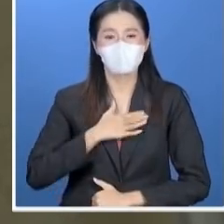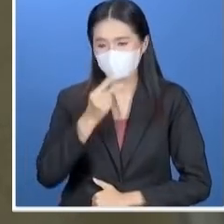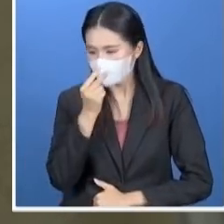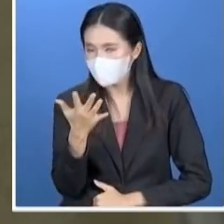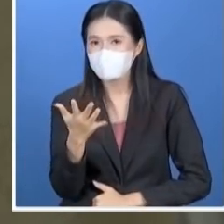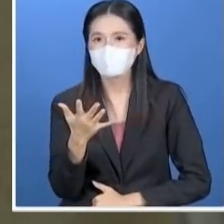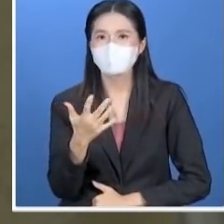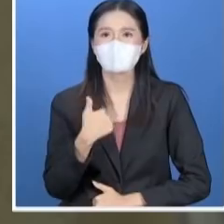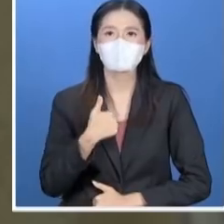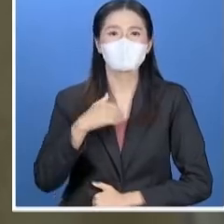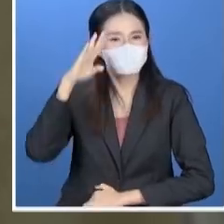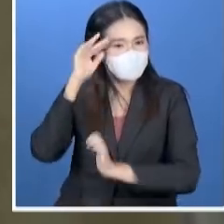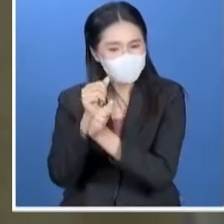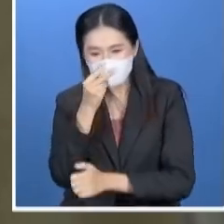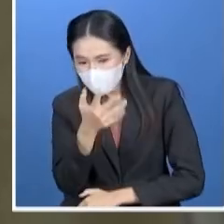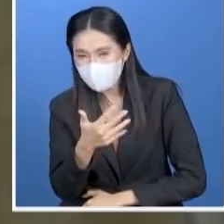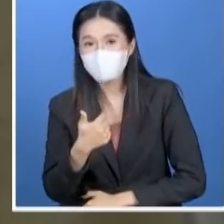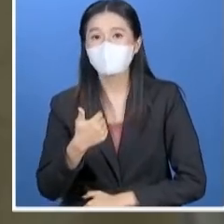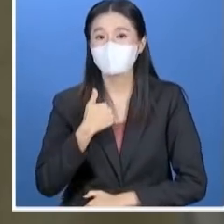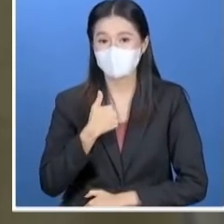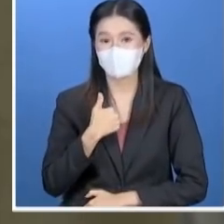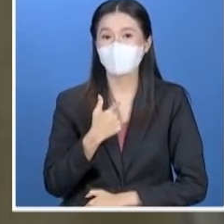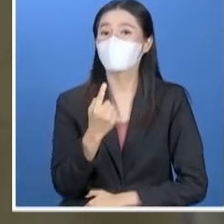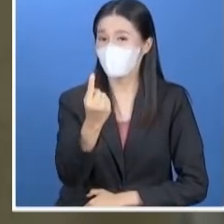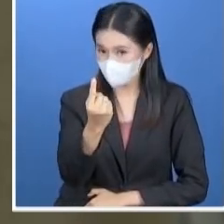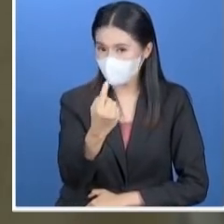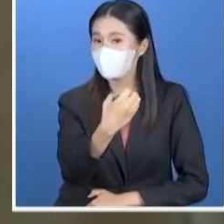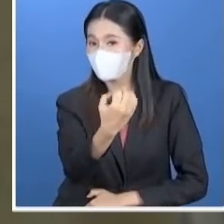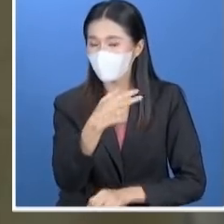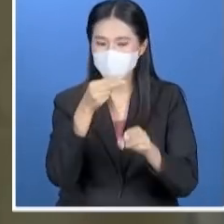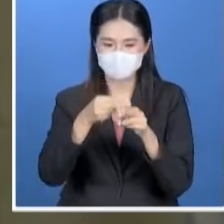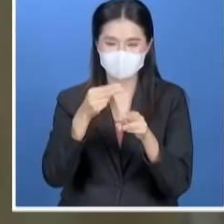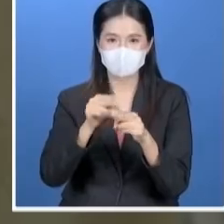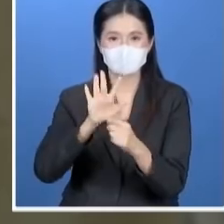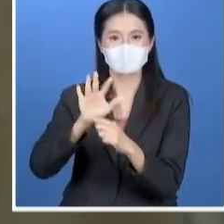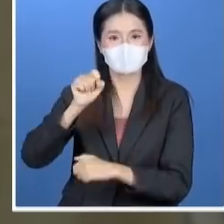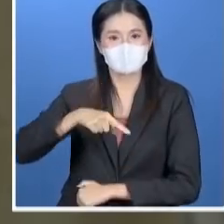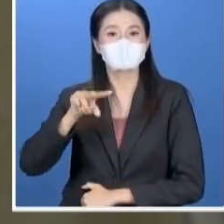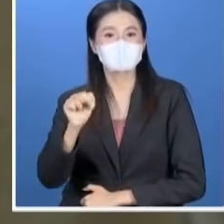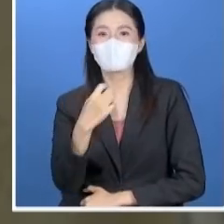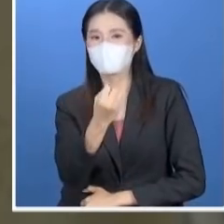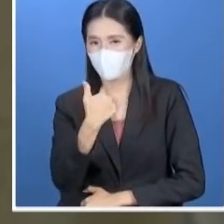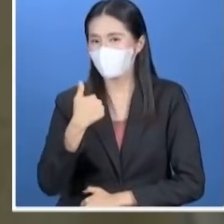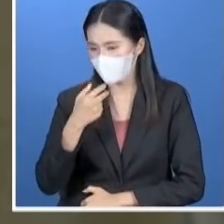ม่เห็นแน่นอนพนักงานสอบสวนก็ไม่มีใครเห็นมีเพียงเห็นได้คนเดียวแล้วบอกได้คนเดียวคือคุณแซนที่อยู่ตรงนั้นนะ